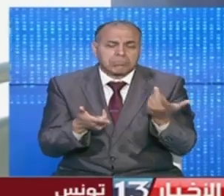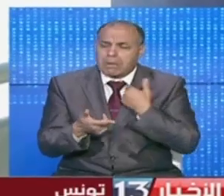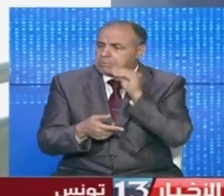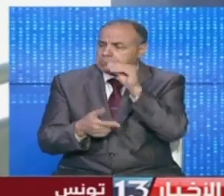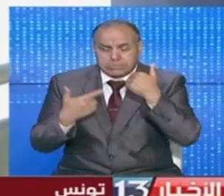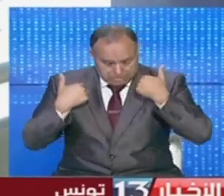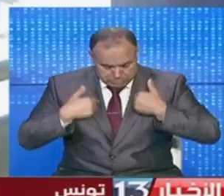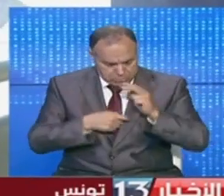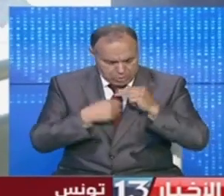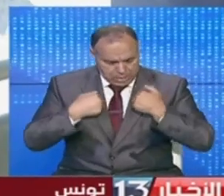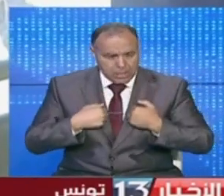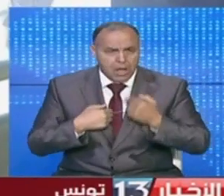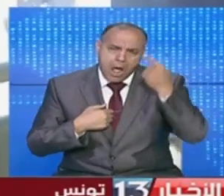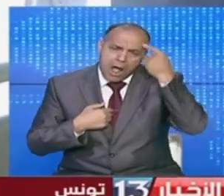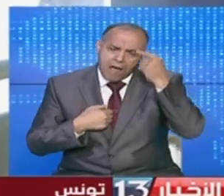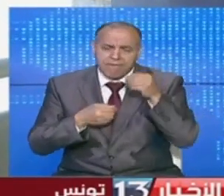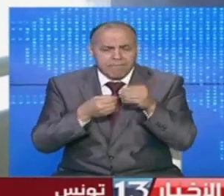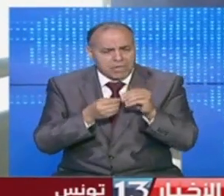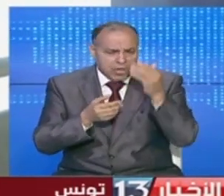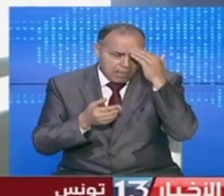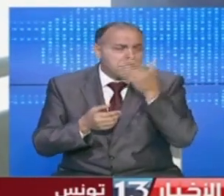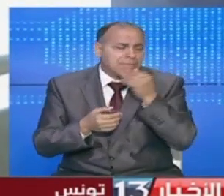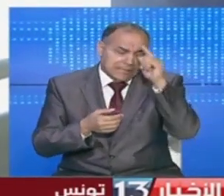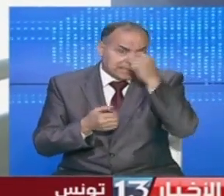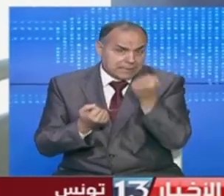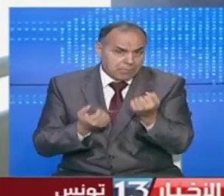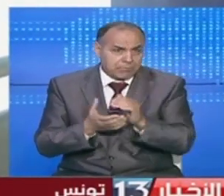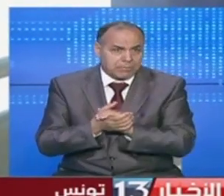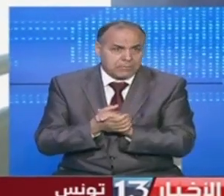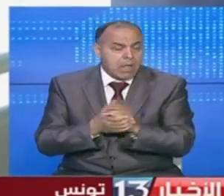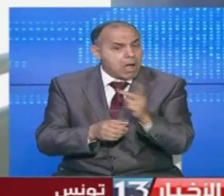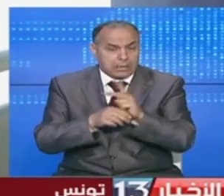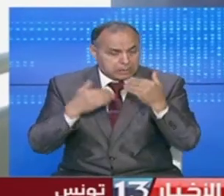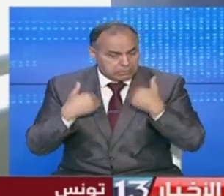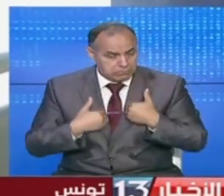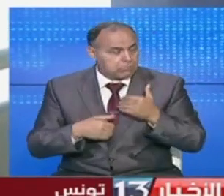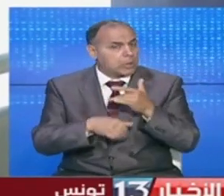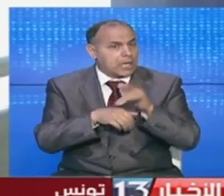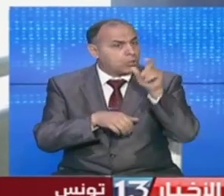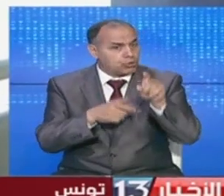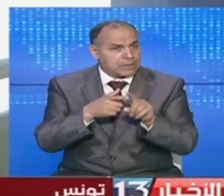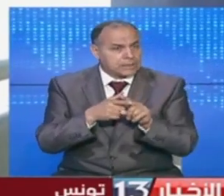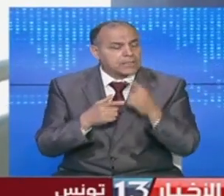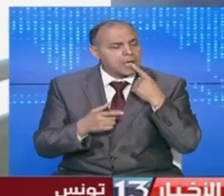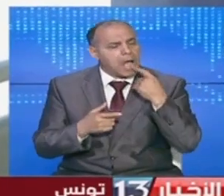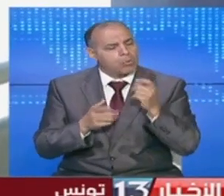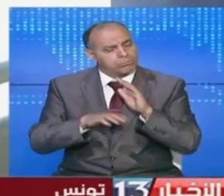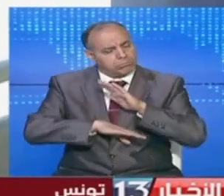اما المفروض المواطن يعرف كونه معناها المساله ماهيش سهله، فيها خطر على حياته وعلى غيره، دونك يلزم يلتزم